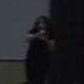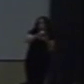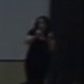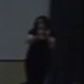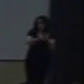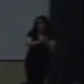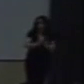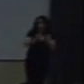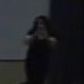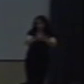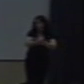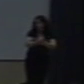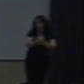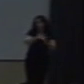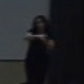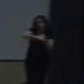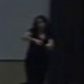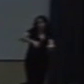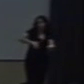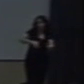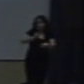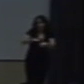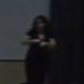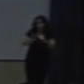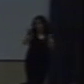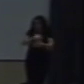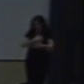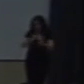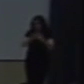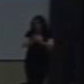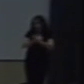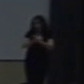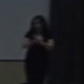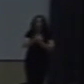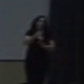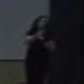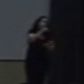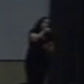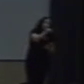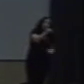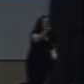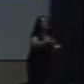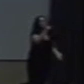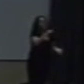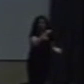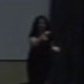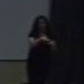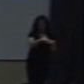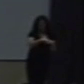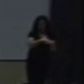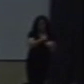temps, però fan, bueno, no tenen la immediatesa que té el Twitter, sí, la immediatesa. El